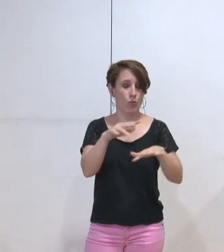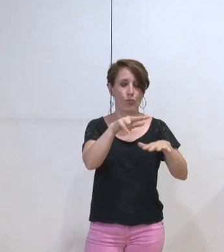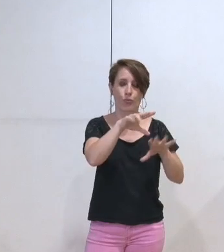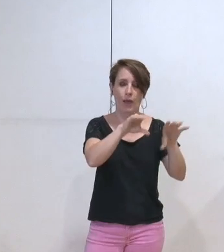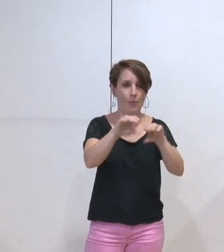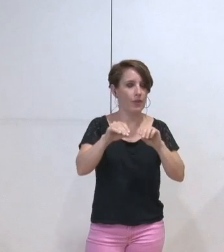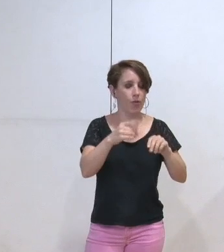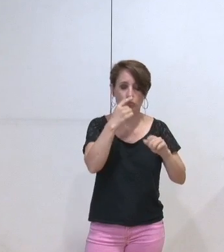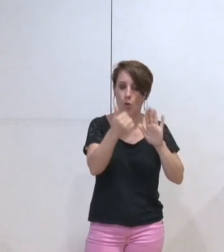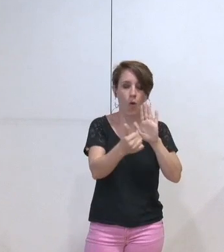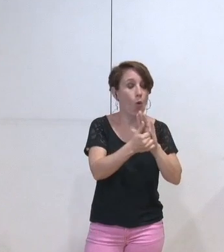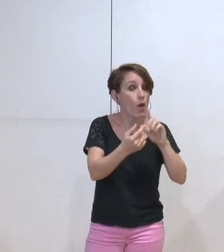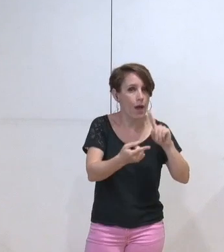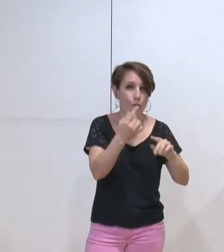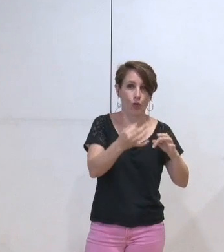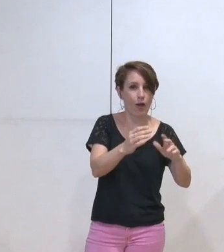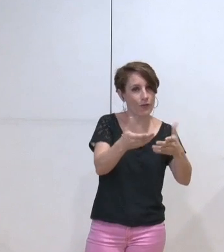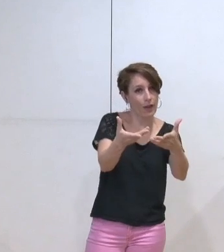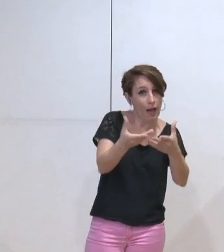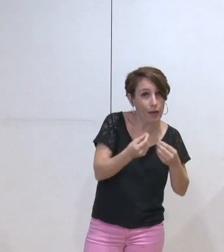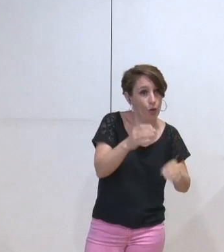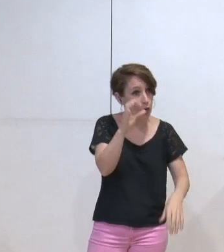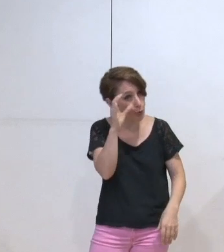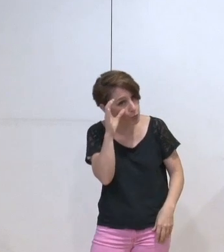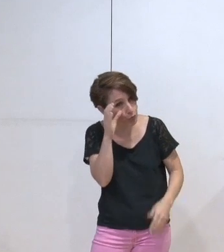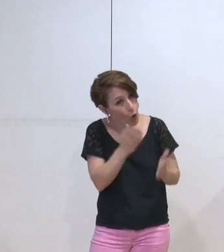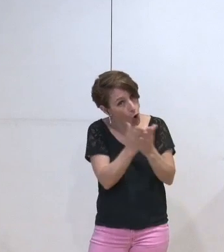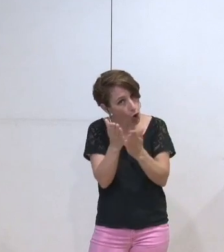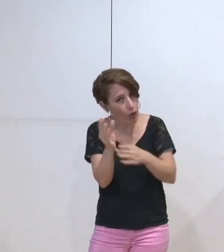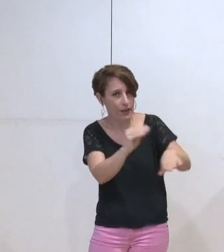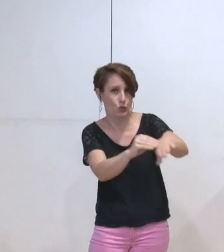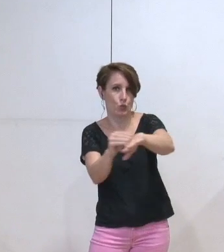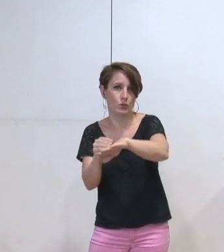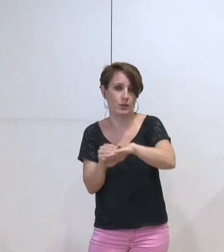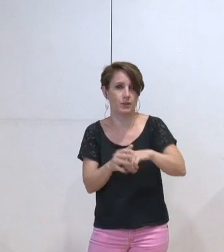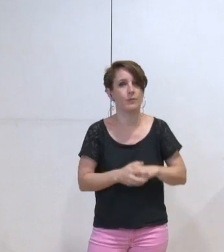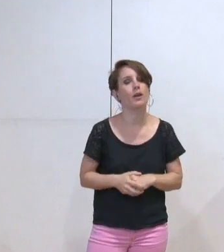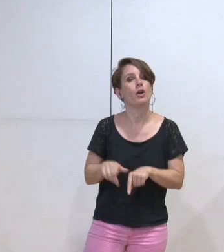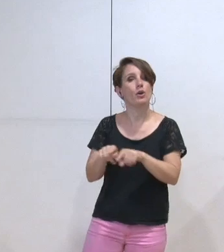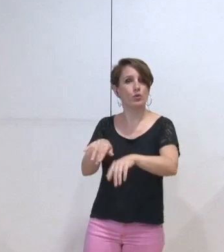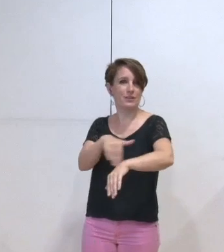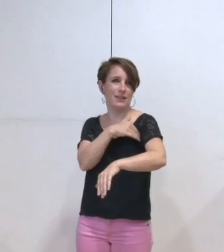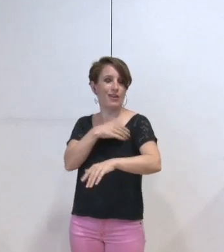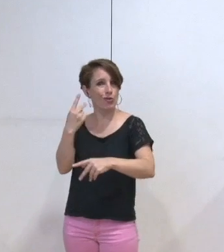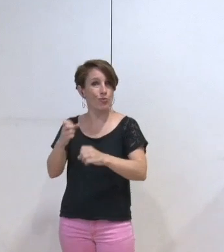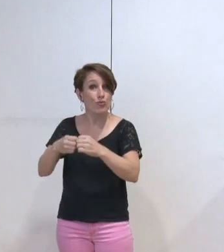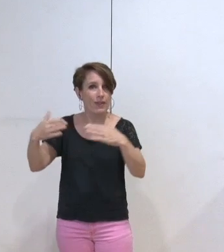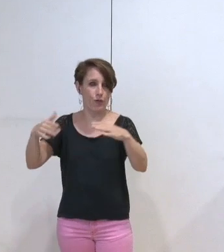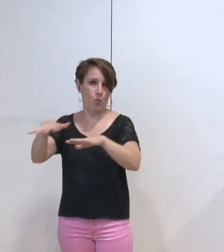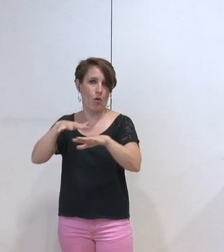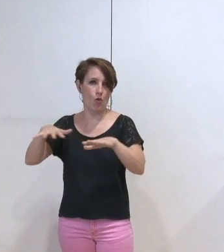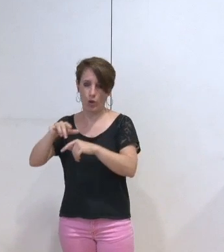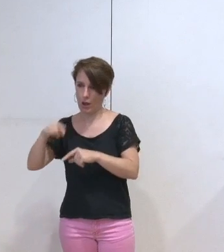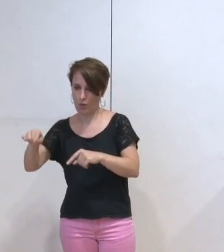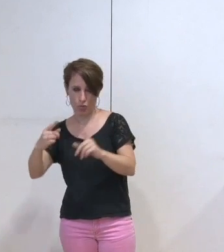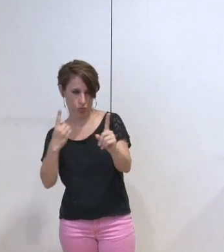et d'orientation nous pouvons également souligner le rôle des agents de développement locaux pour qu'il repère les besoins et les